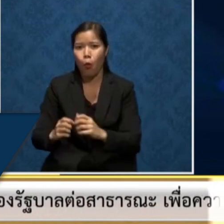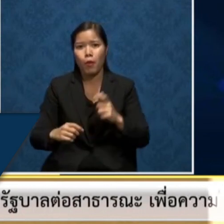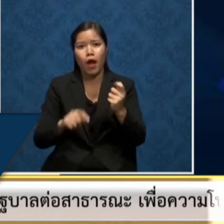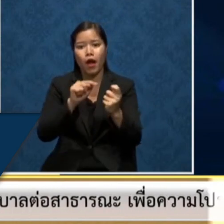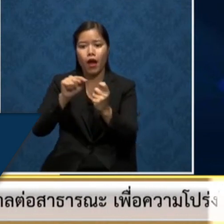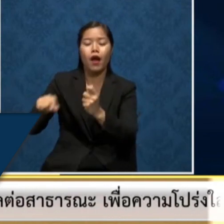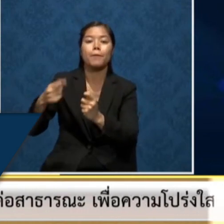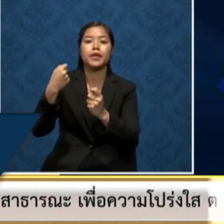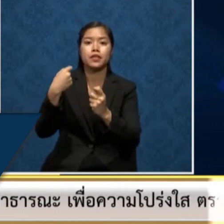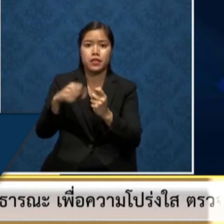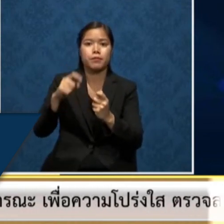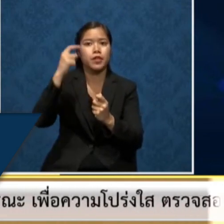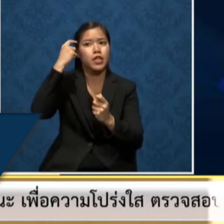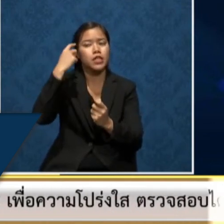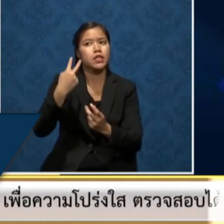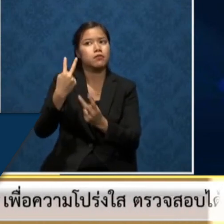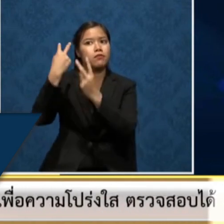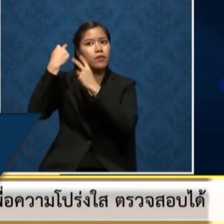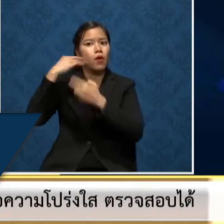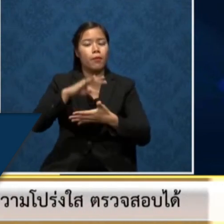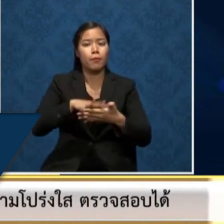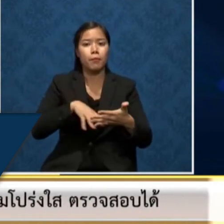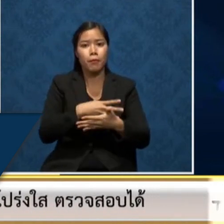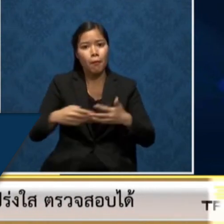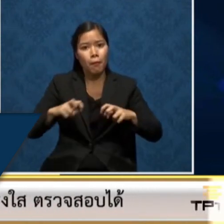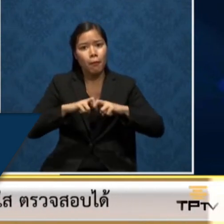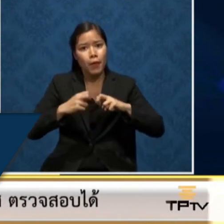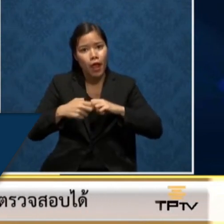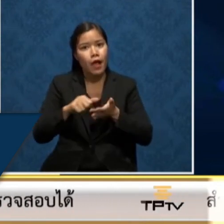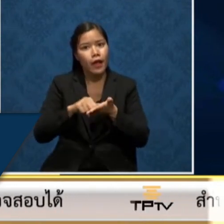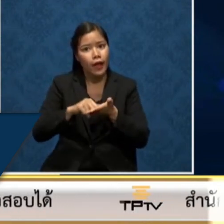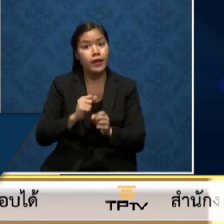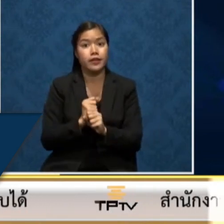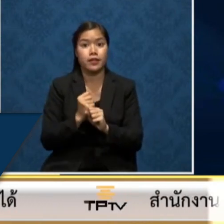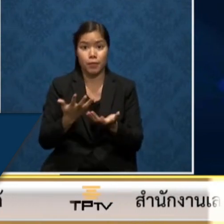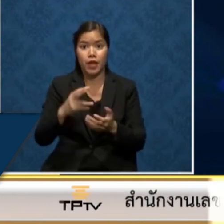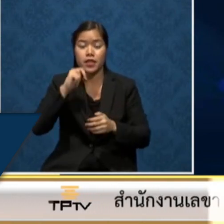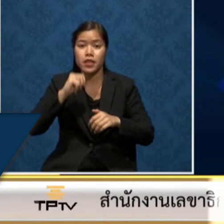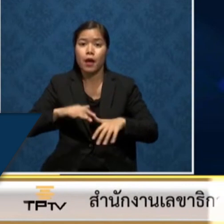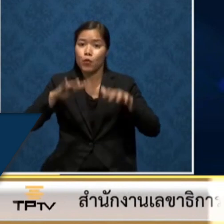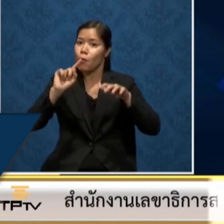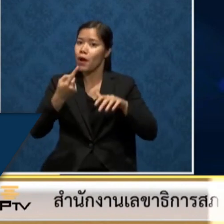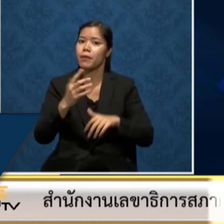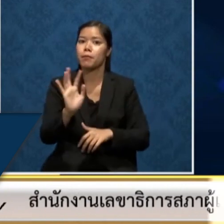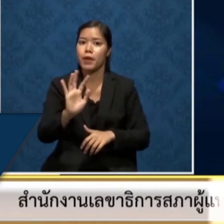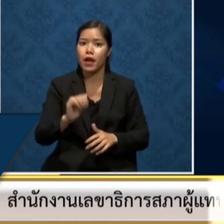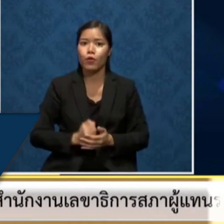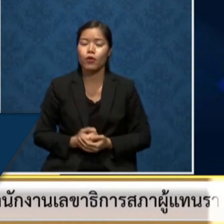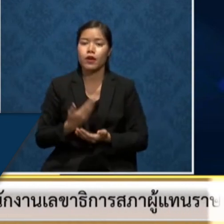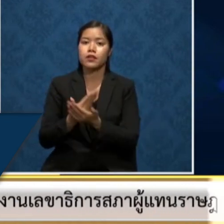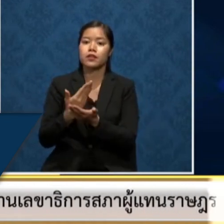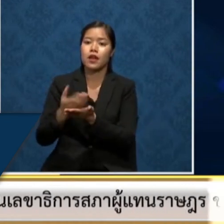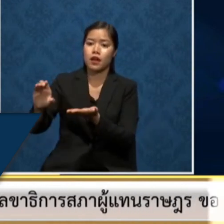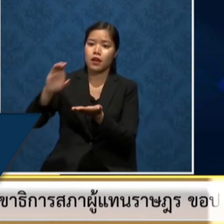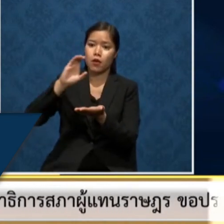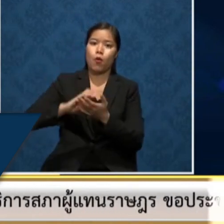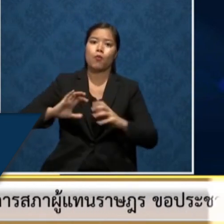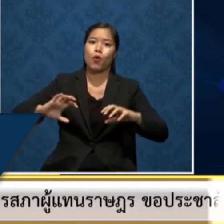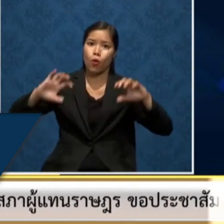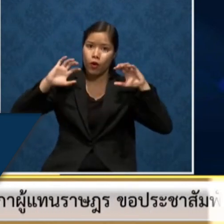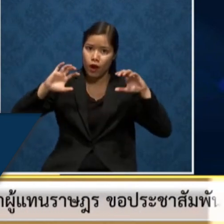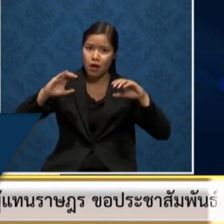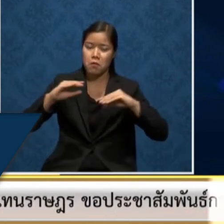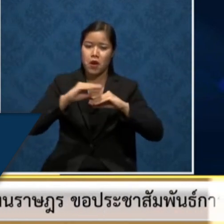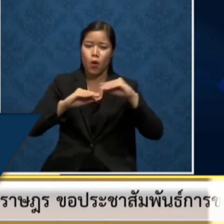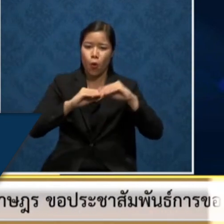จึงมีการทบทวนถอดบทเรียนว่าจะทำยังไงไม่ให้น้ำท่วมซ้ำซากอีกเราได้รับงบประมาณจากรัฐบาลซึ่งเป็นโครงการ